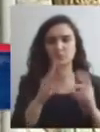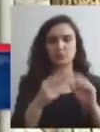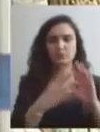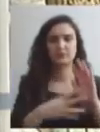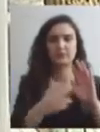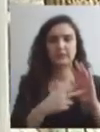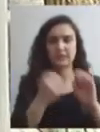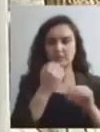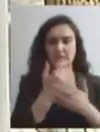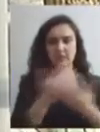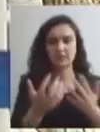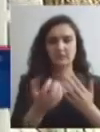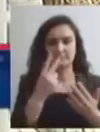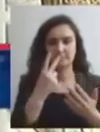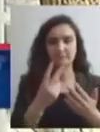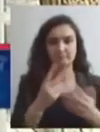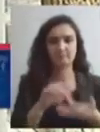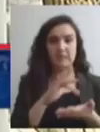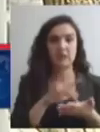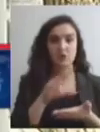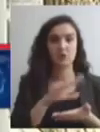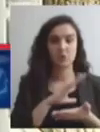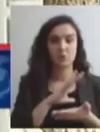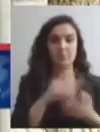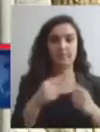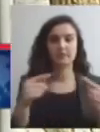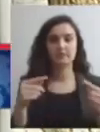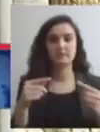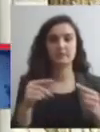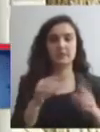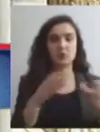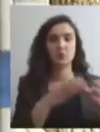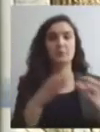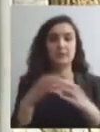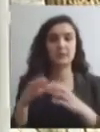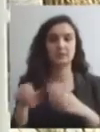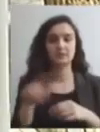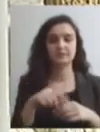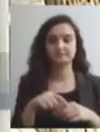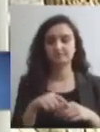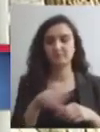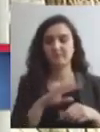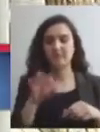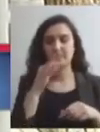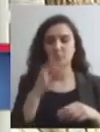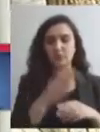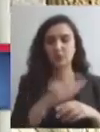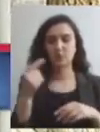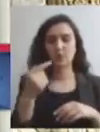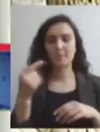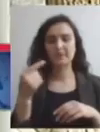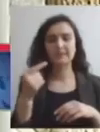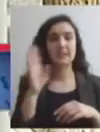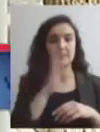ნიმუშიდან, რომლებიც ქალაქში იყო აღებული სხვადასხვა სამიზნეთ ჯგუფებიდან, ყველა პასუხი არის უარყოფითი,